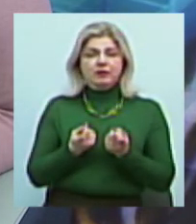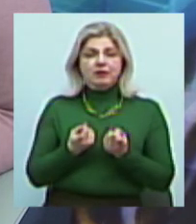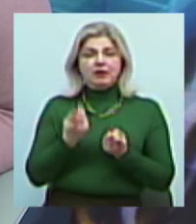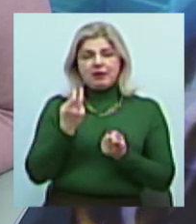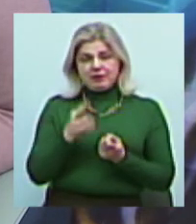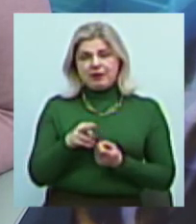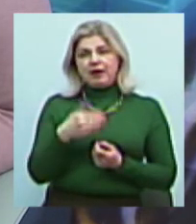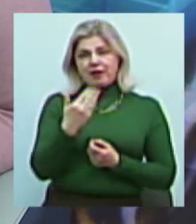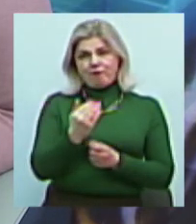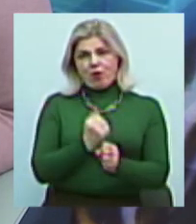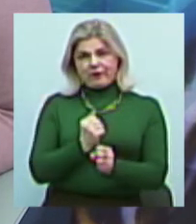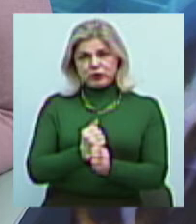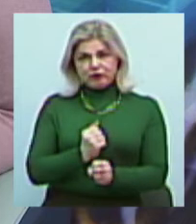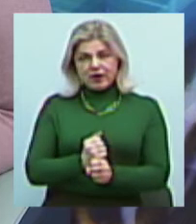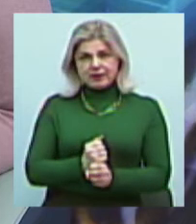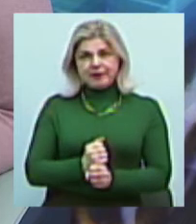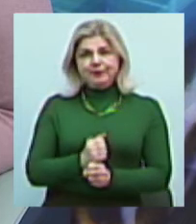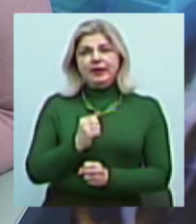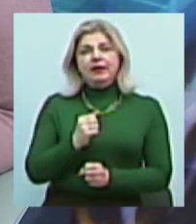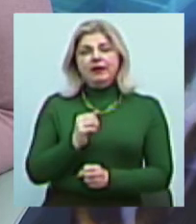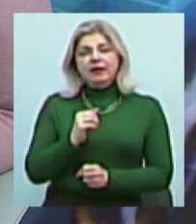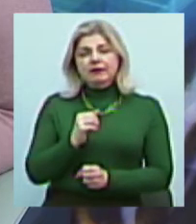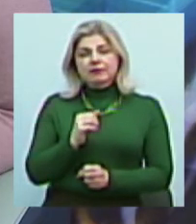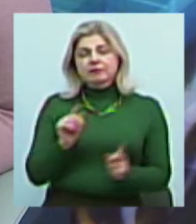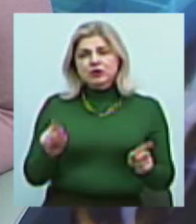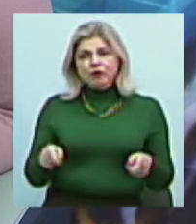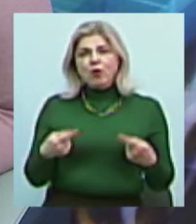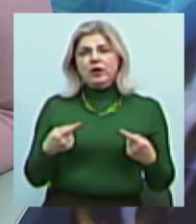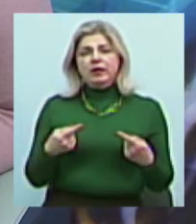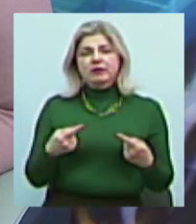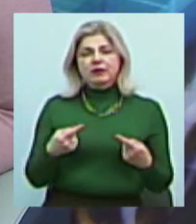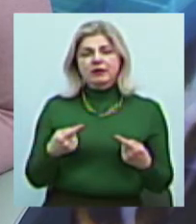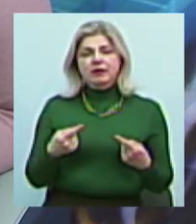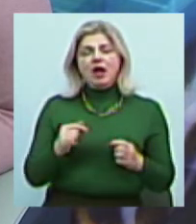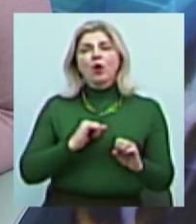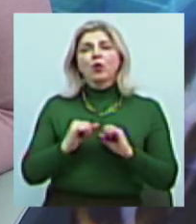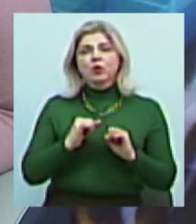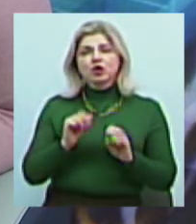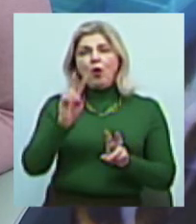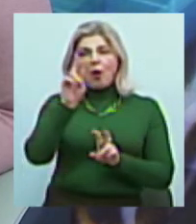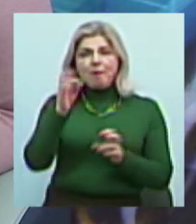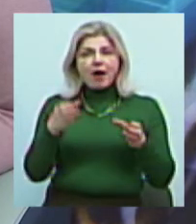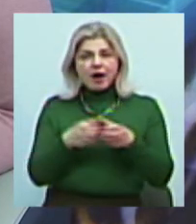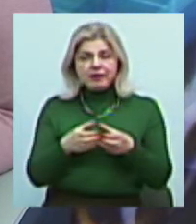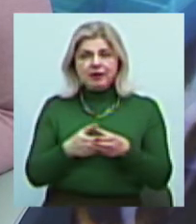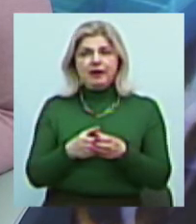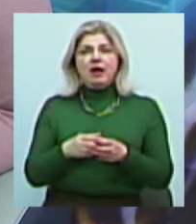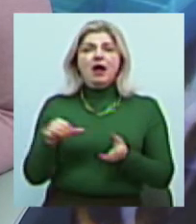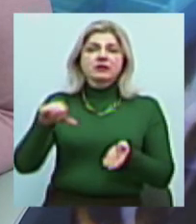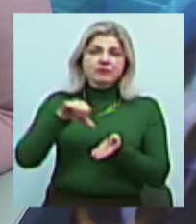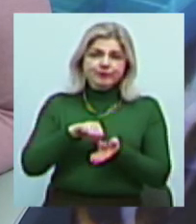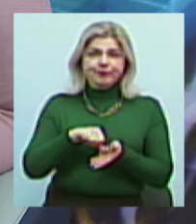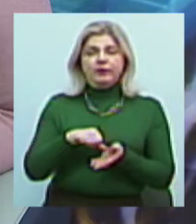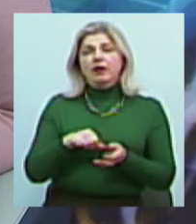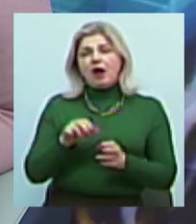його функціонування. Це і створення керуючої компанії, да, залучення керуючої